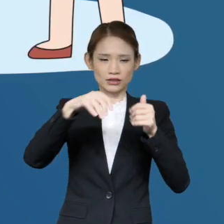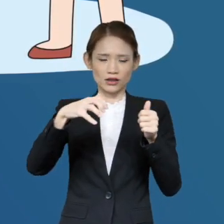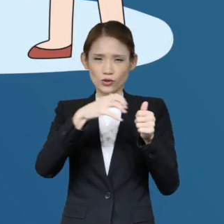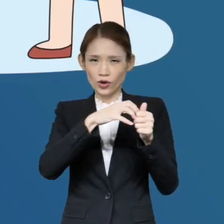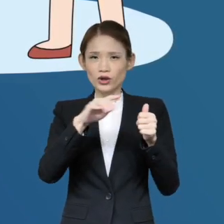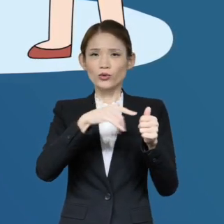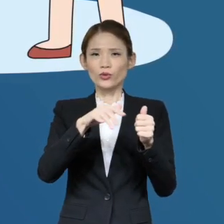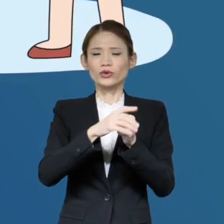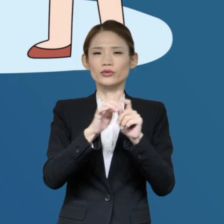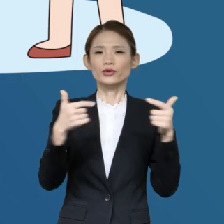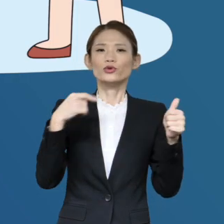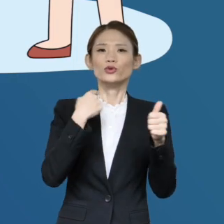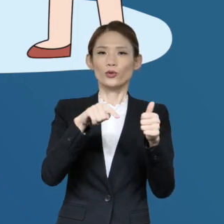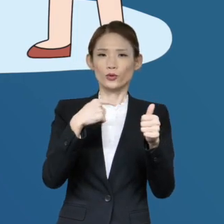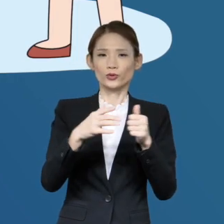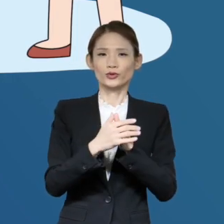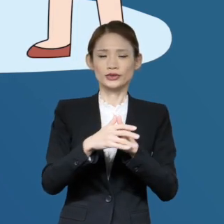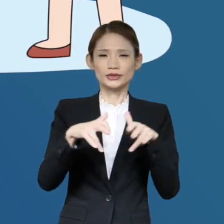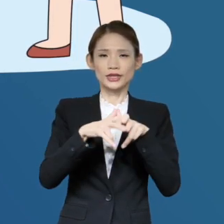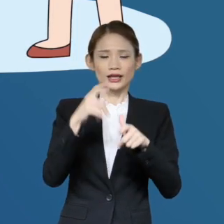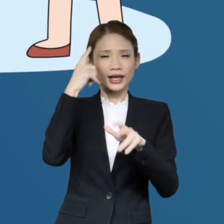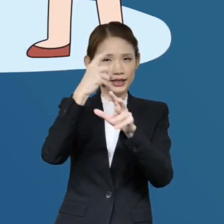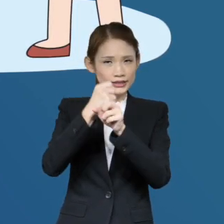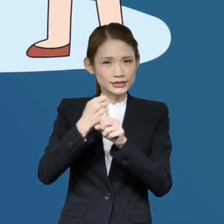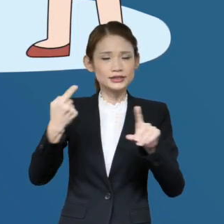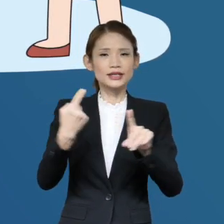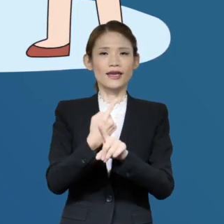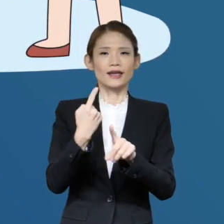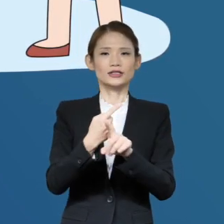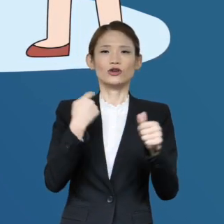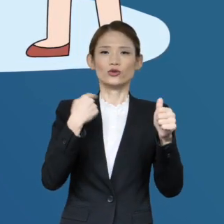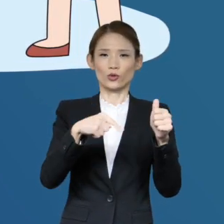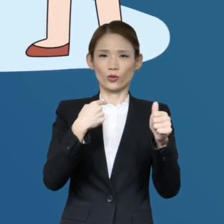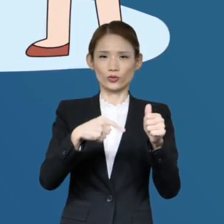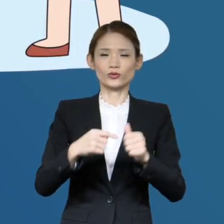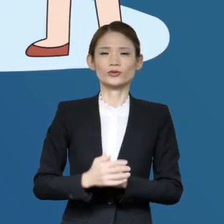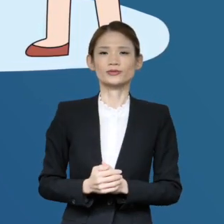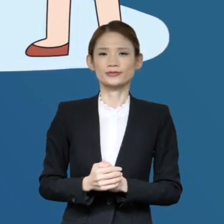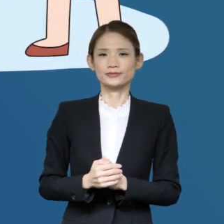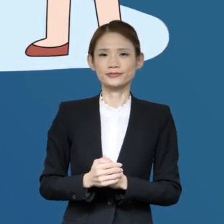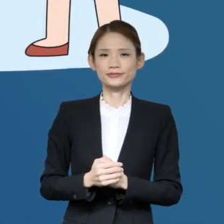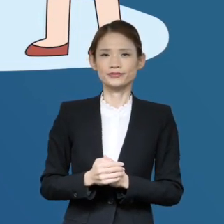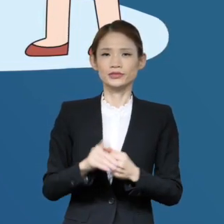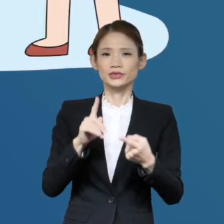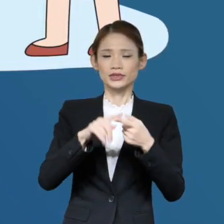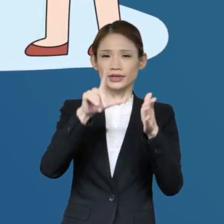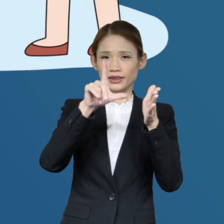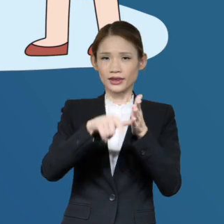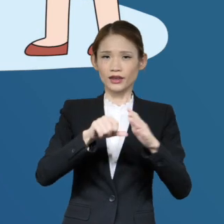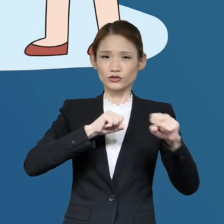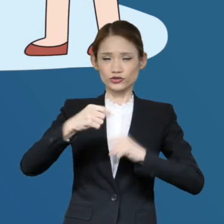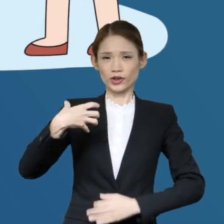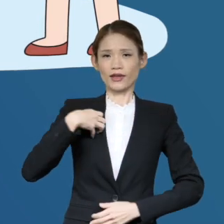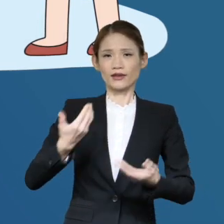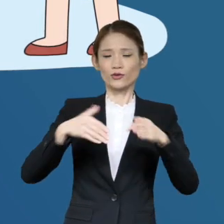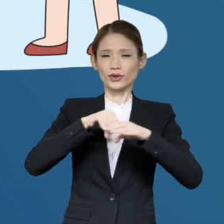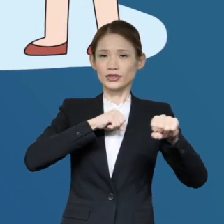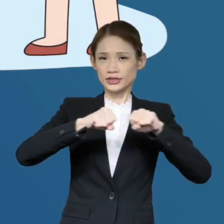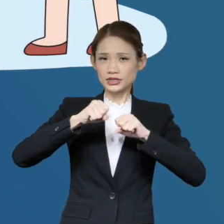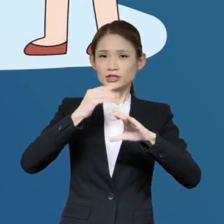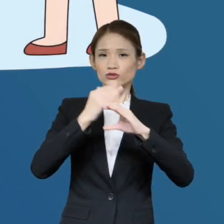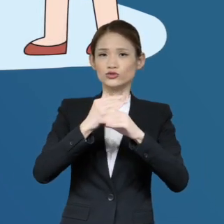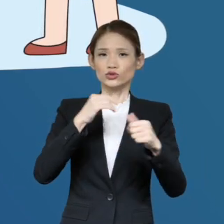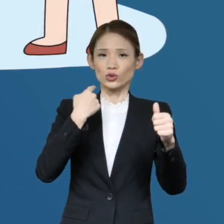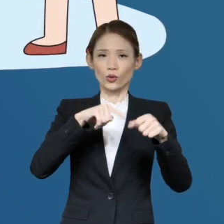괴롭힘 교육, 그리고 장애인식 개선 교육에 대한 것입니다. 이때 수행기관에서